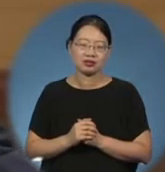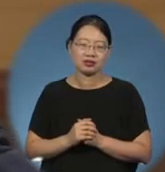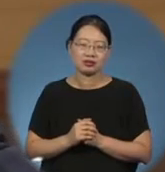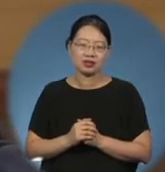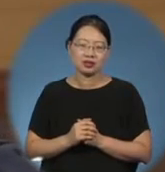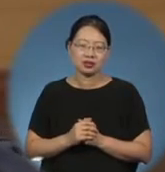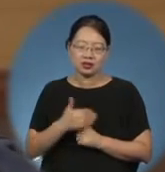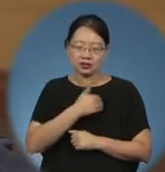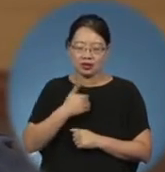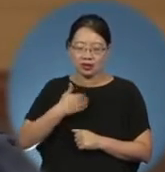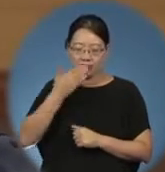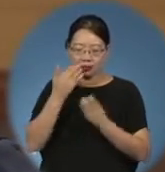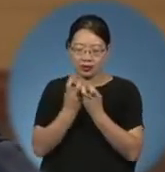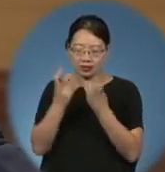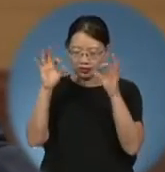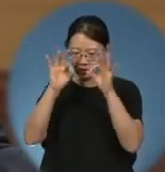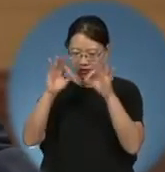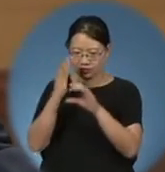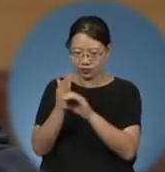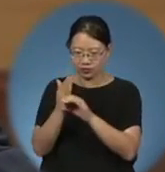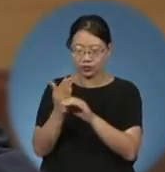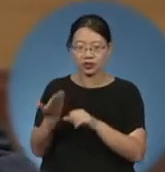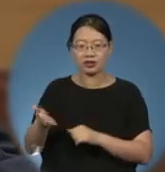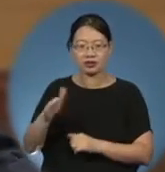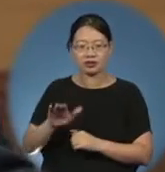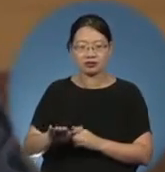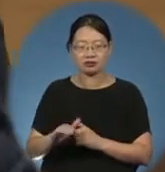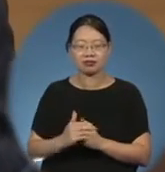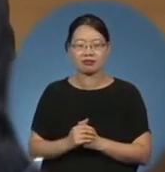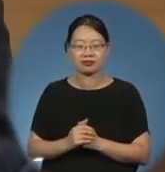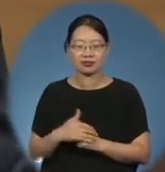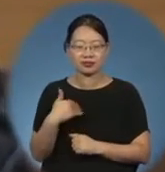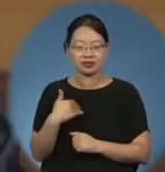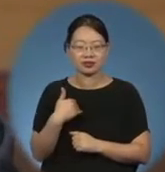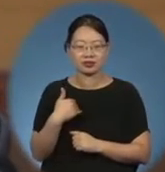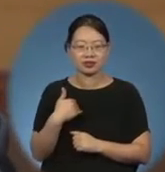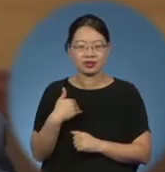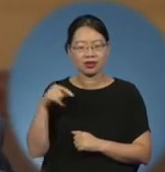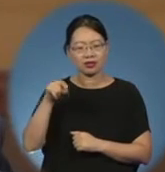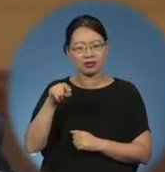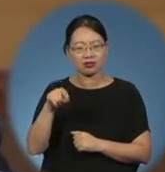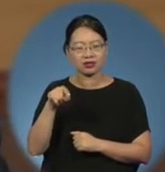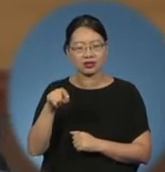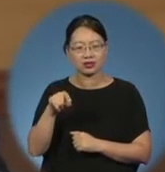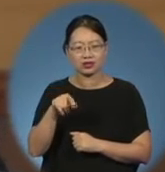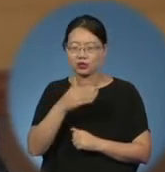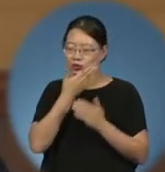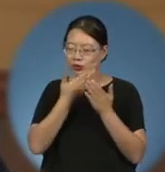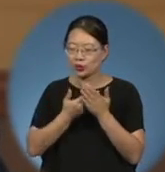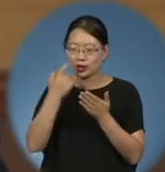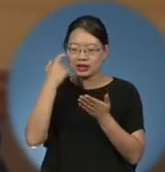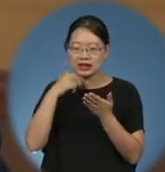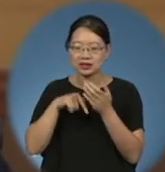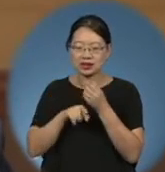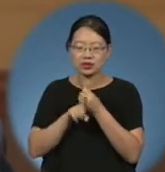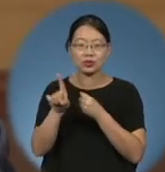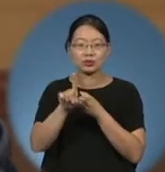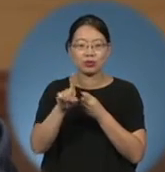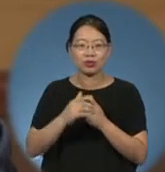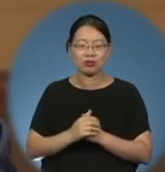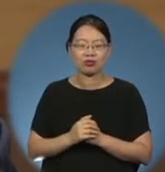가능한 방법들을 찾아 가는거 그런데 제가 그게 위해 좀 정말 중요하다고 느꼈나 면